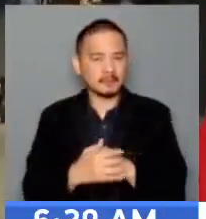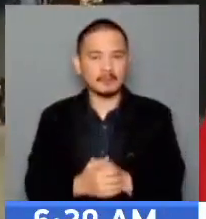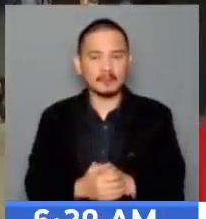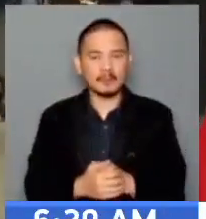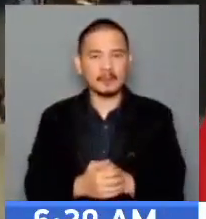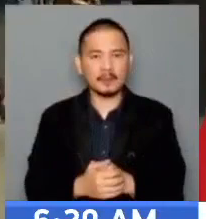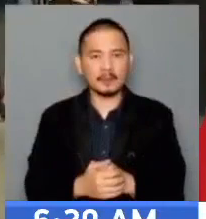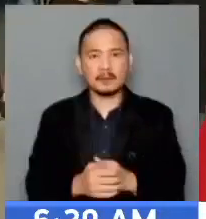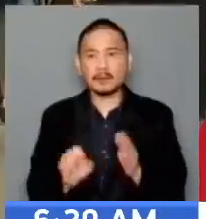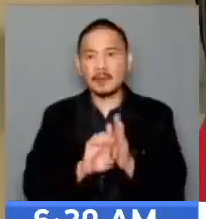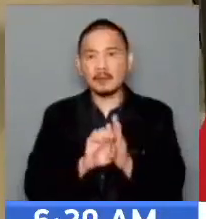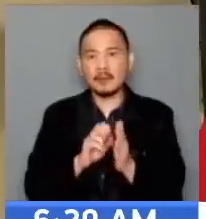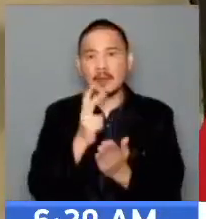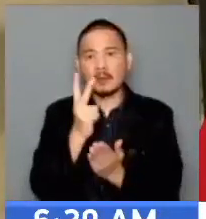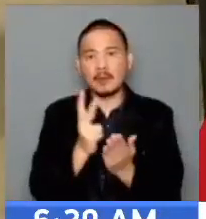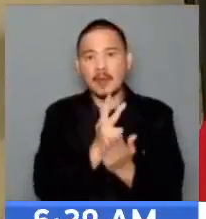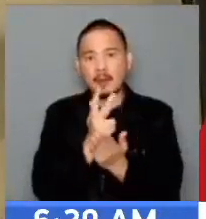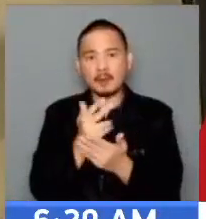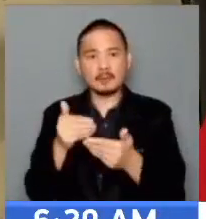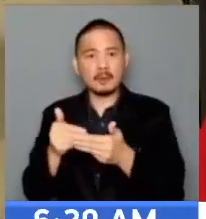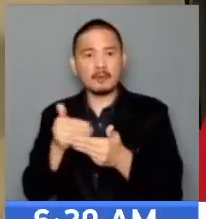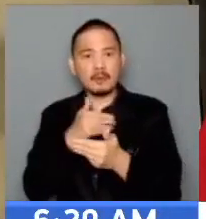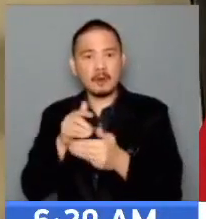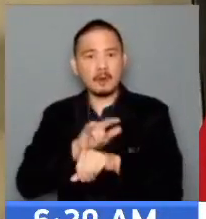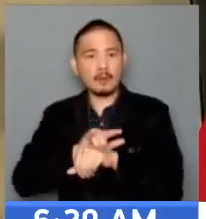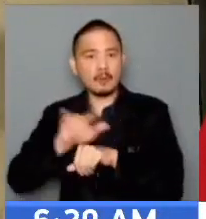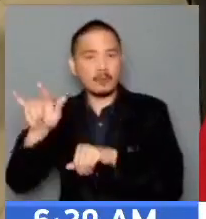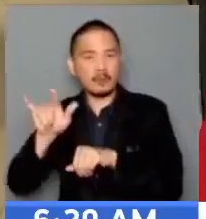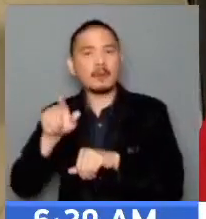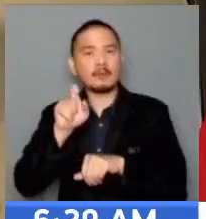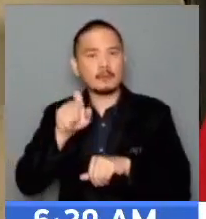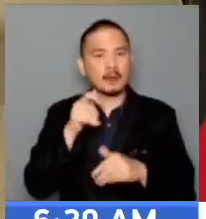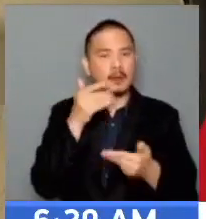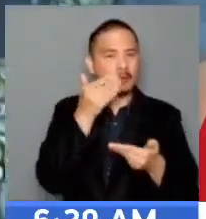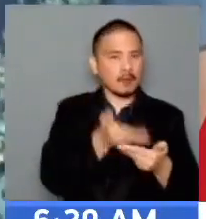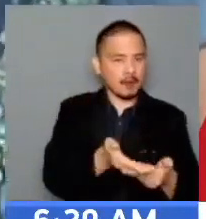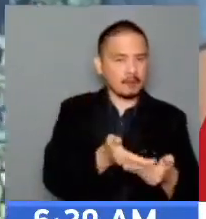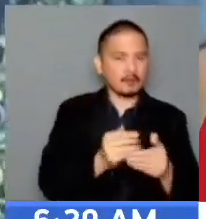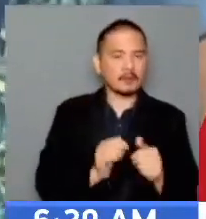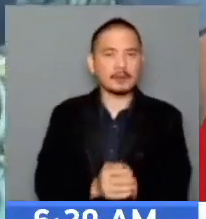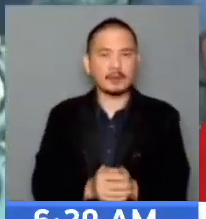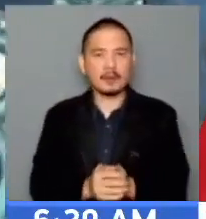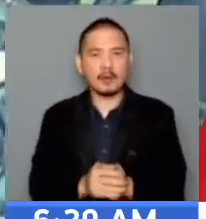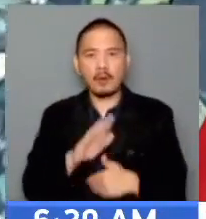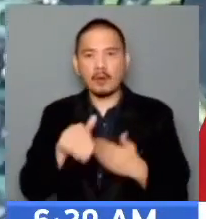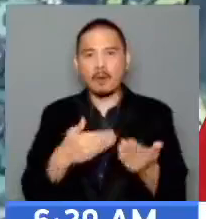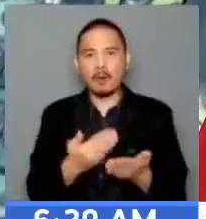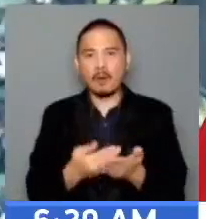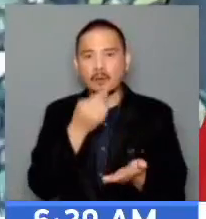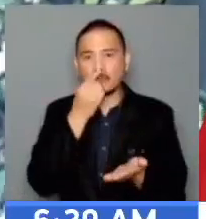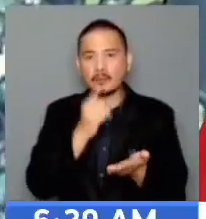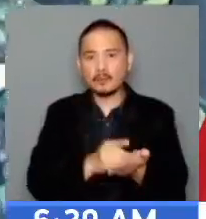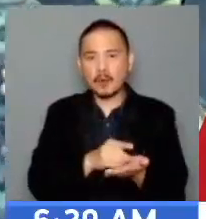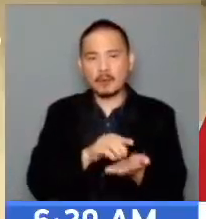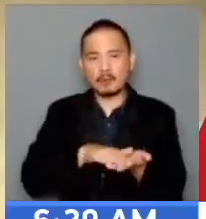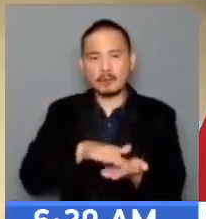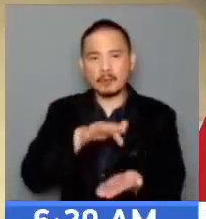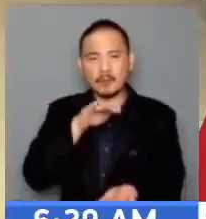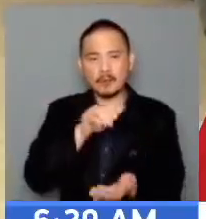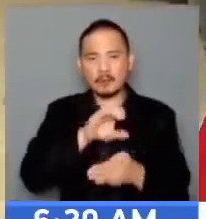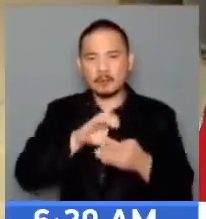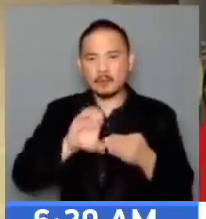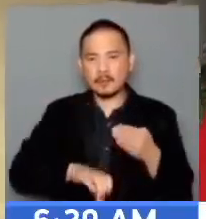ang biyahe, nasa airport na sila. Siguruhing dalang ID at iba pang travel documents. Kailangan pa rin nakasuot ng face mask